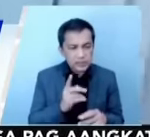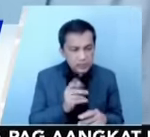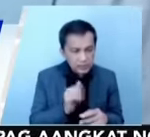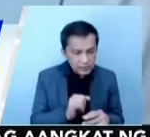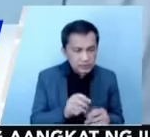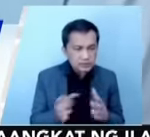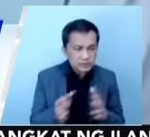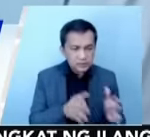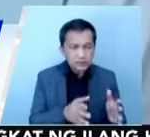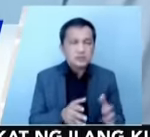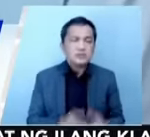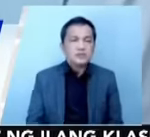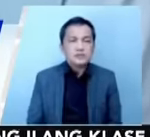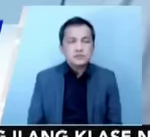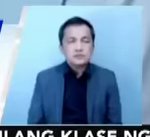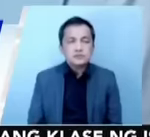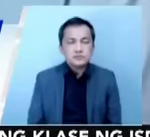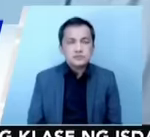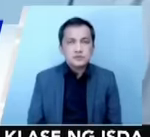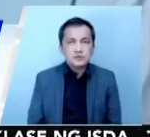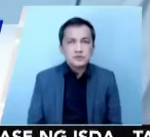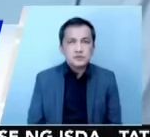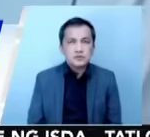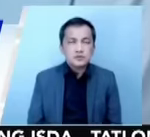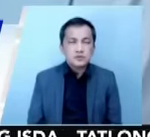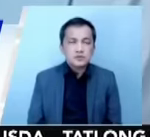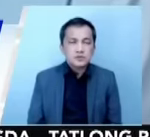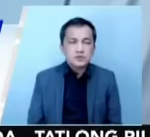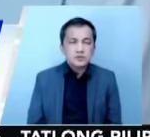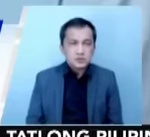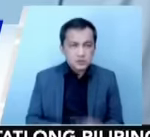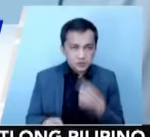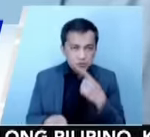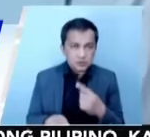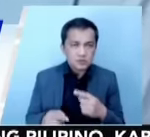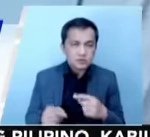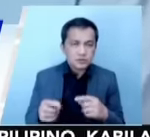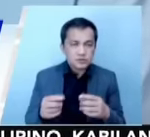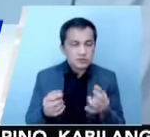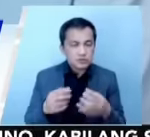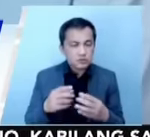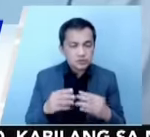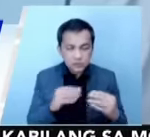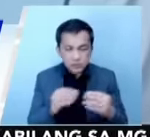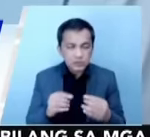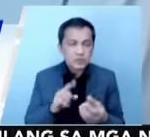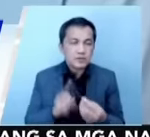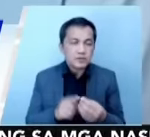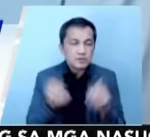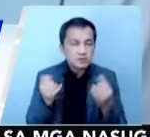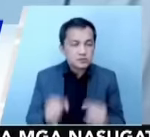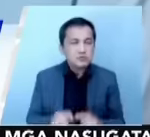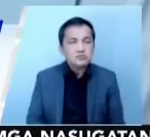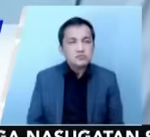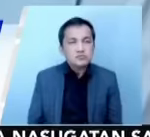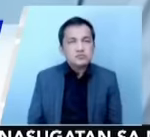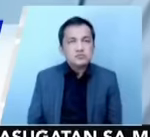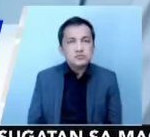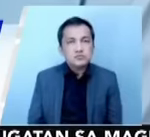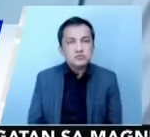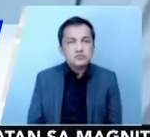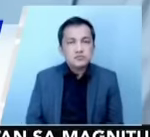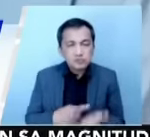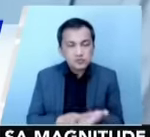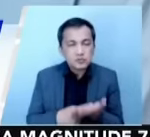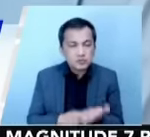interagency yan. So if there are any specific issues related to pricing, pag-uusapan yan